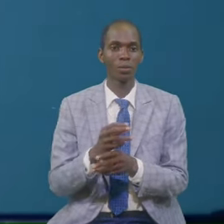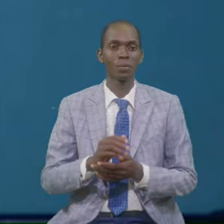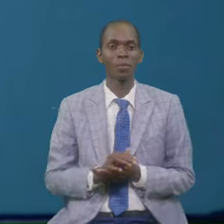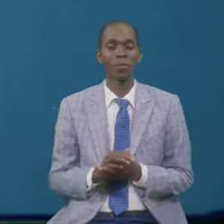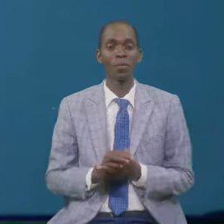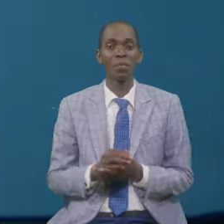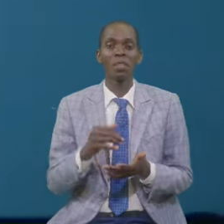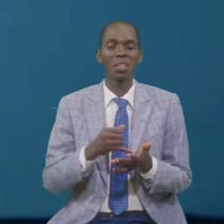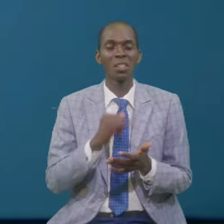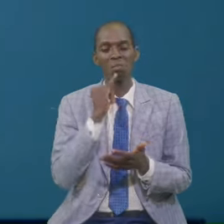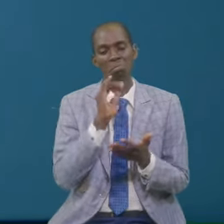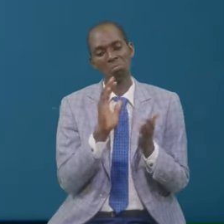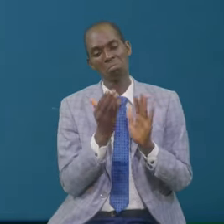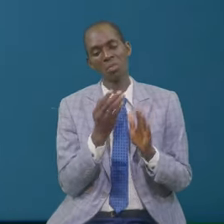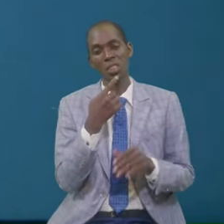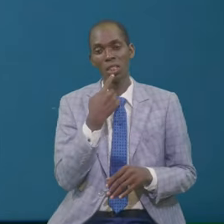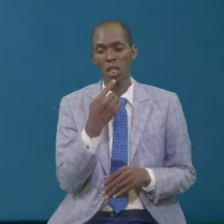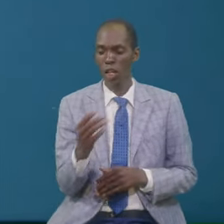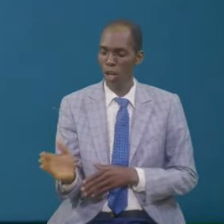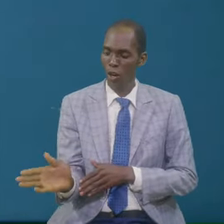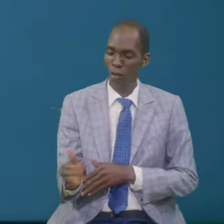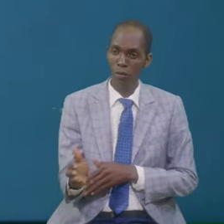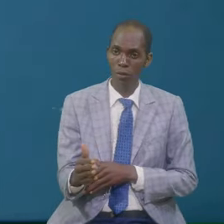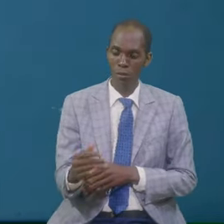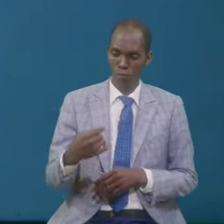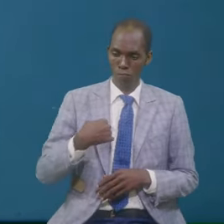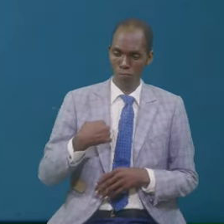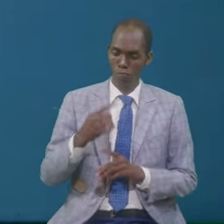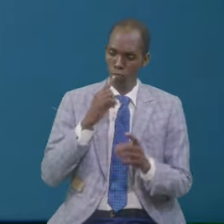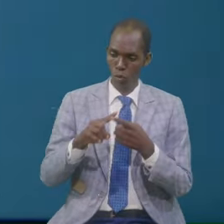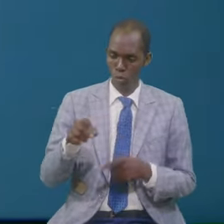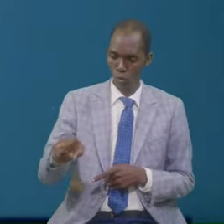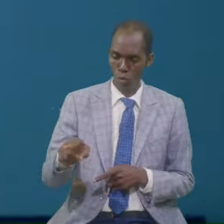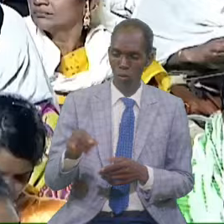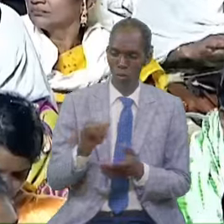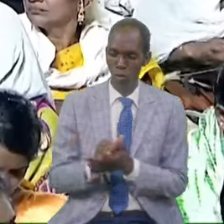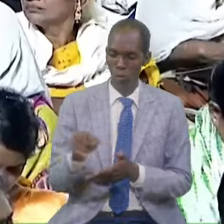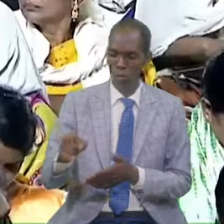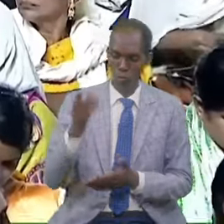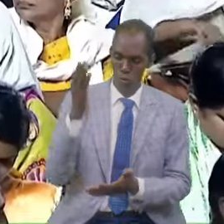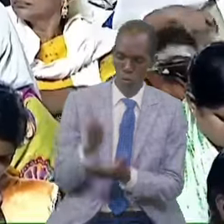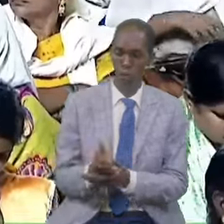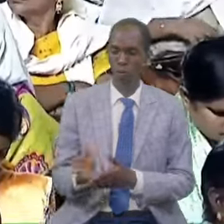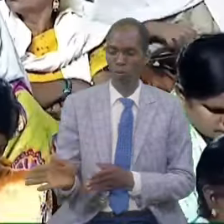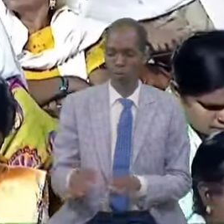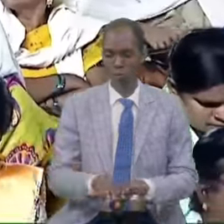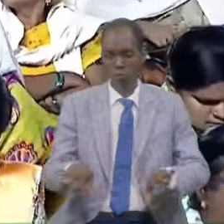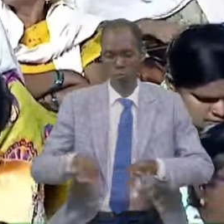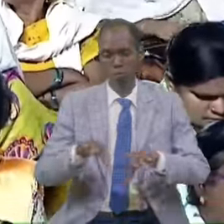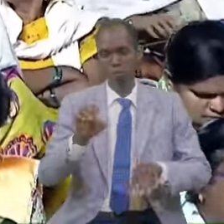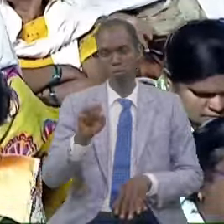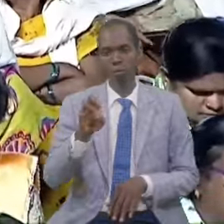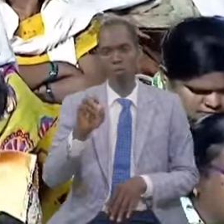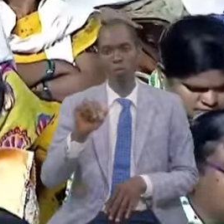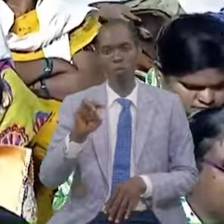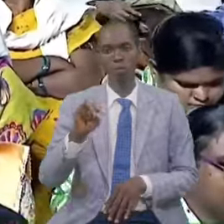saying fish. అది ఎలా ఉంది అంటే, talking to you that you swim not. మనము ఈద కూడదు అని చెప్తే ఎంత కష్టంగా